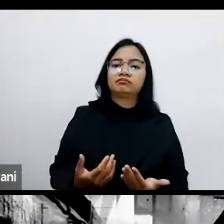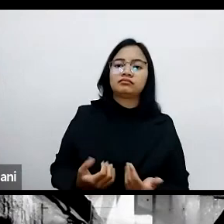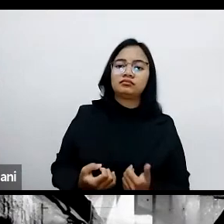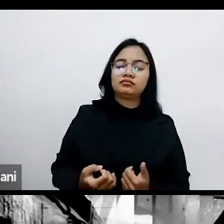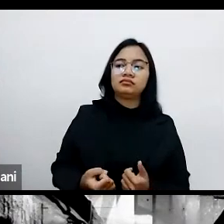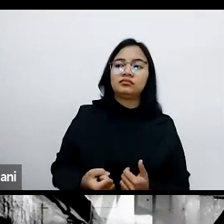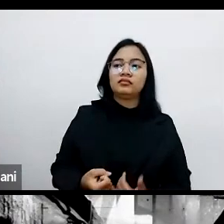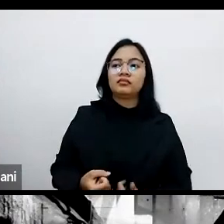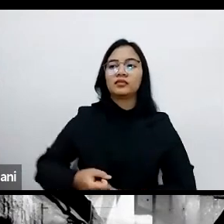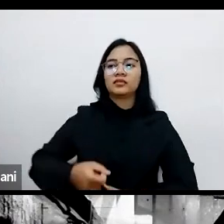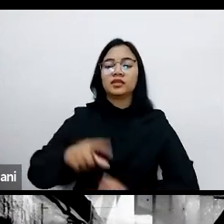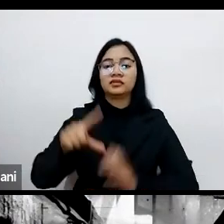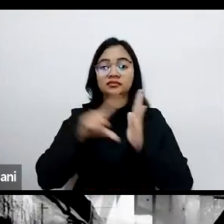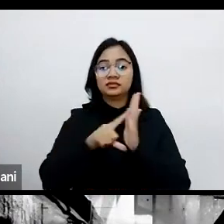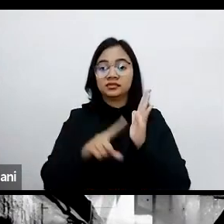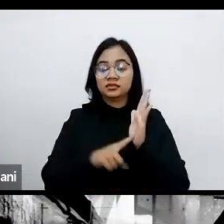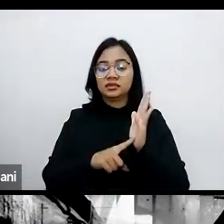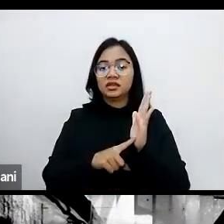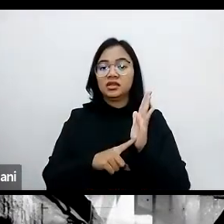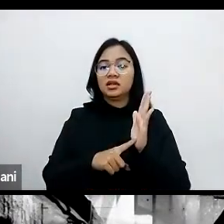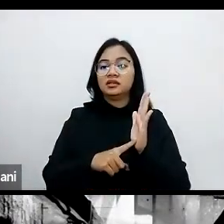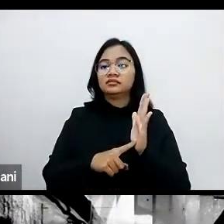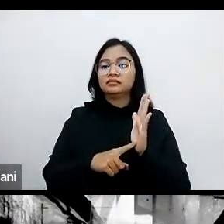kegiatan akademik itu antara lainnya memang melakukan